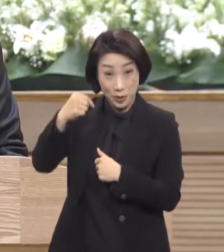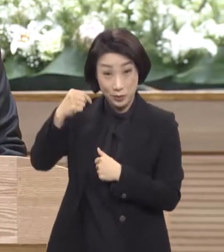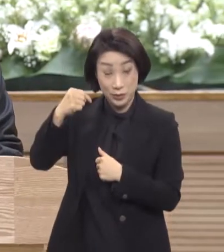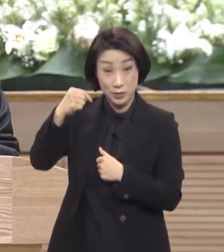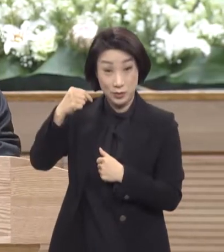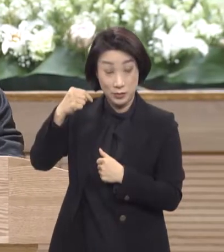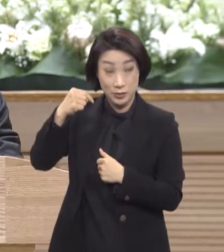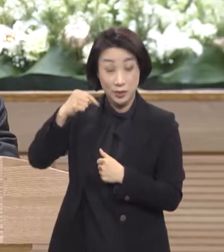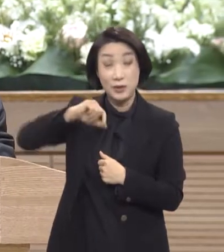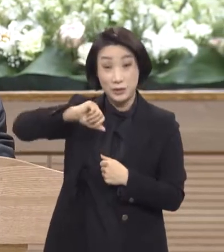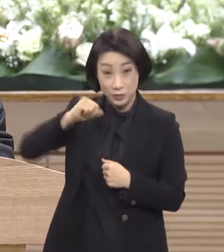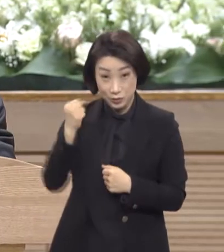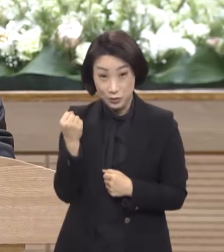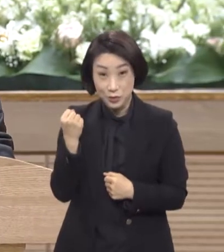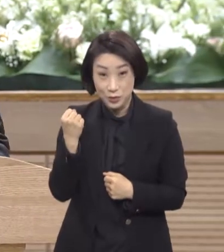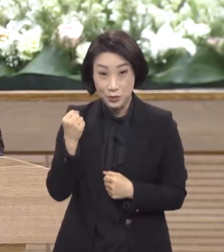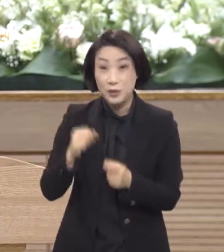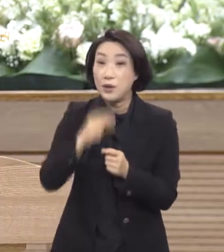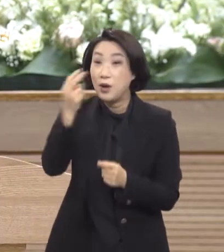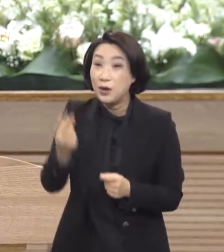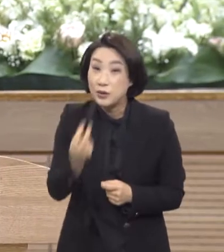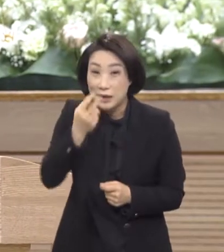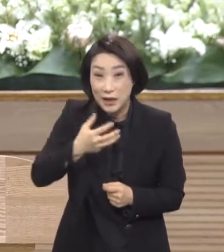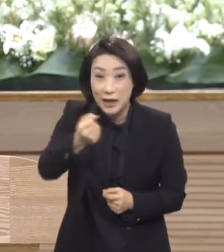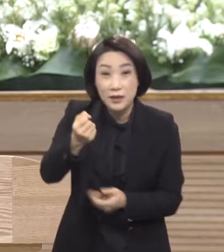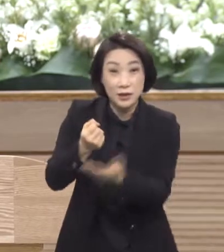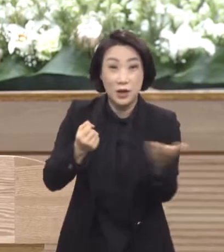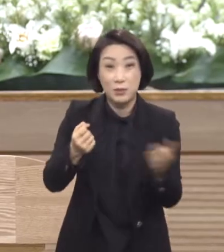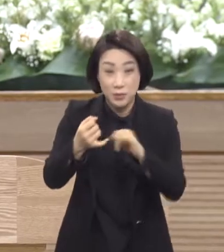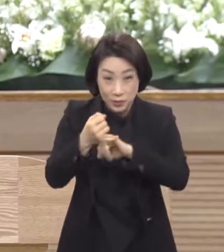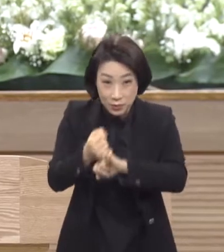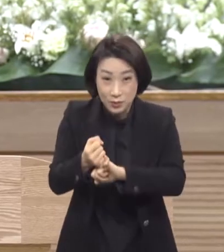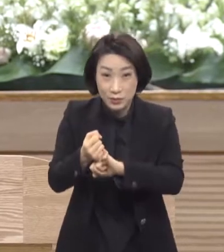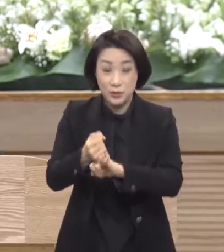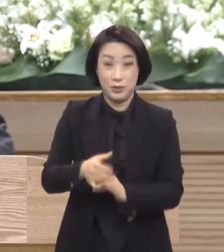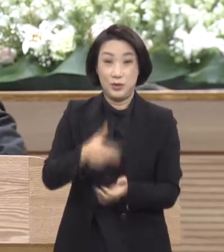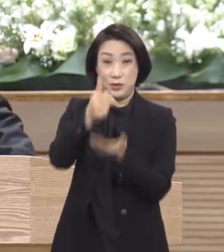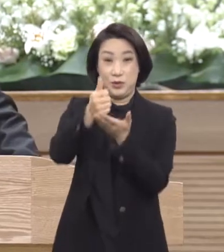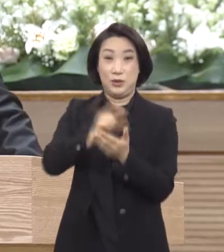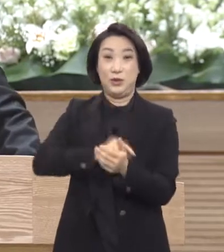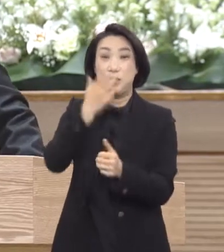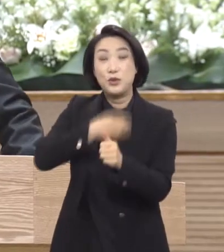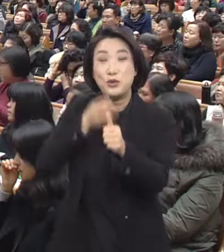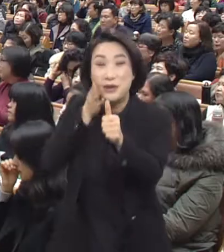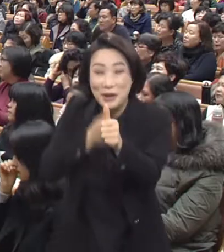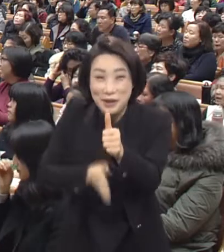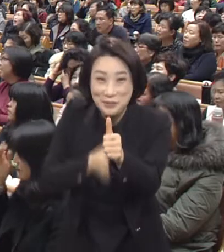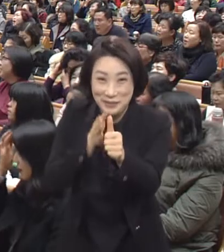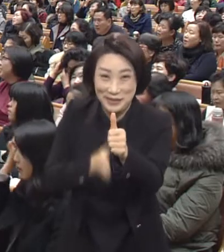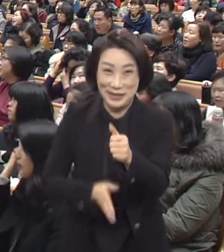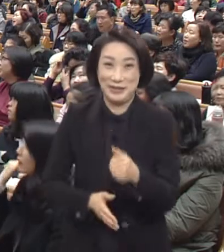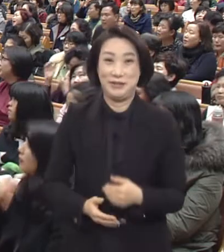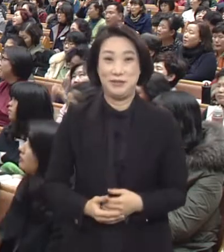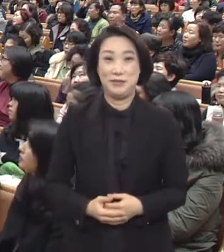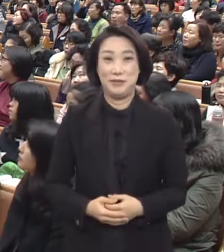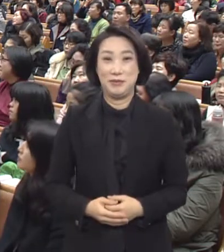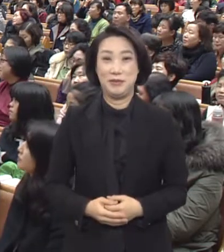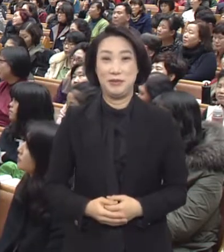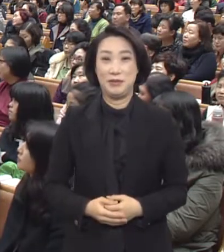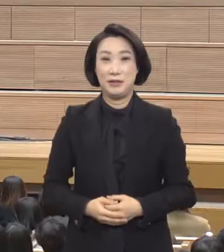명령으로 받아 영생을 얻는 여러분 되기를 주님의 이름으로 축복합니다.